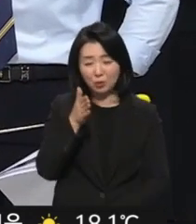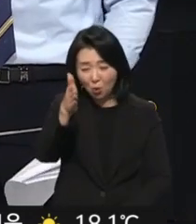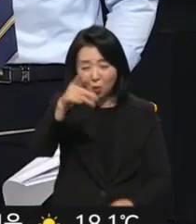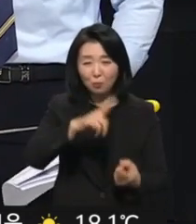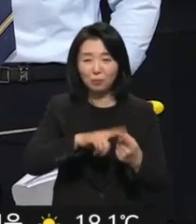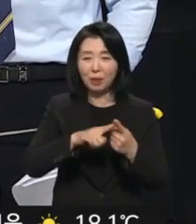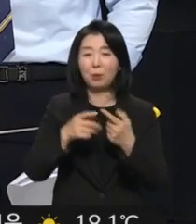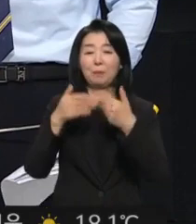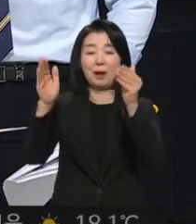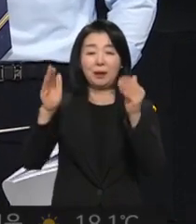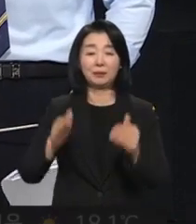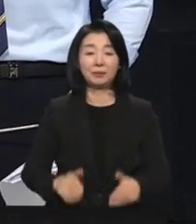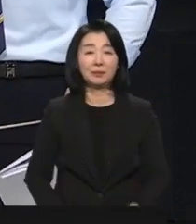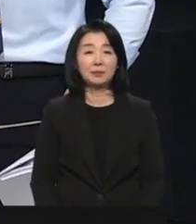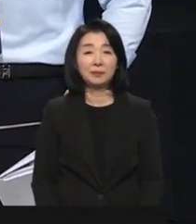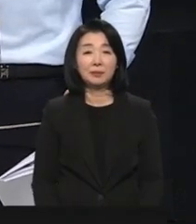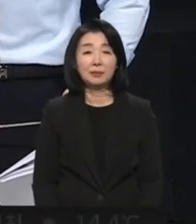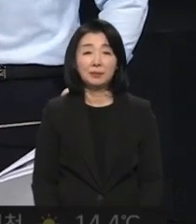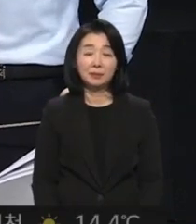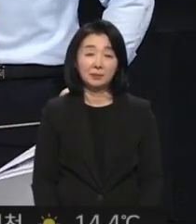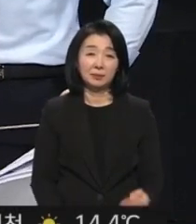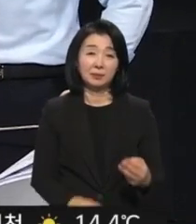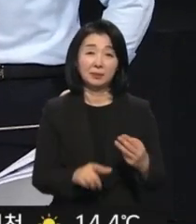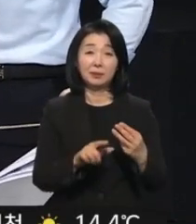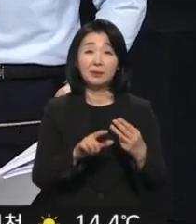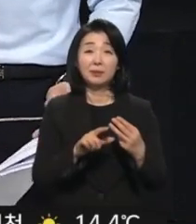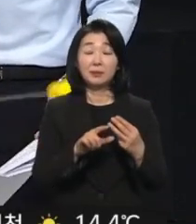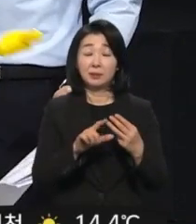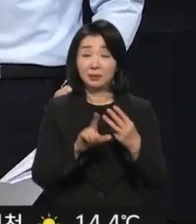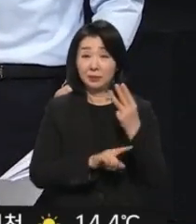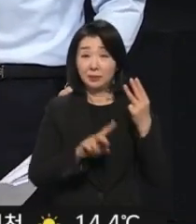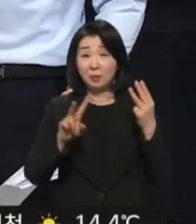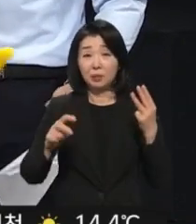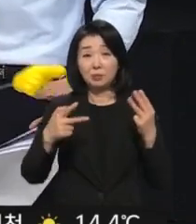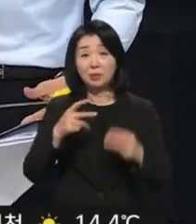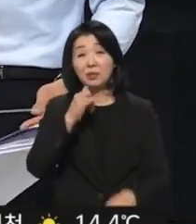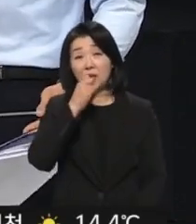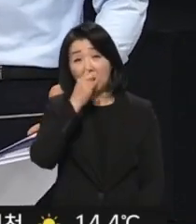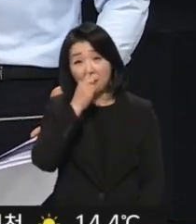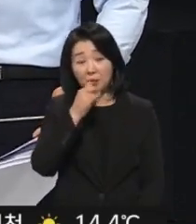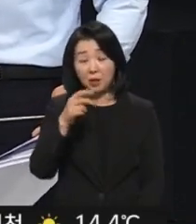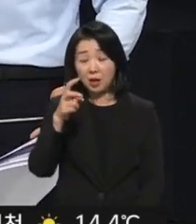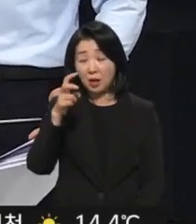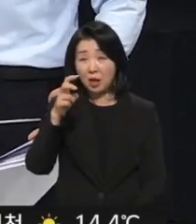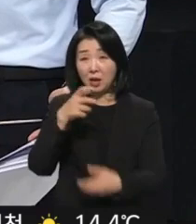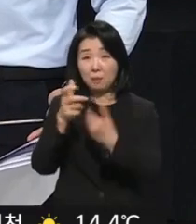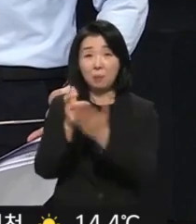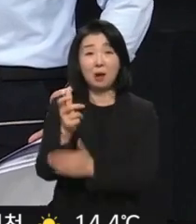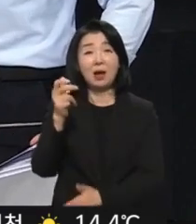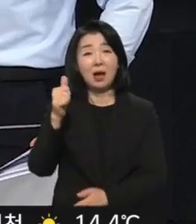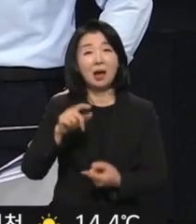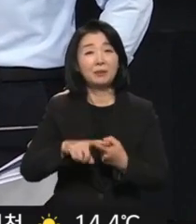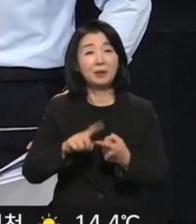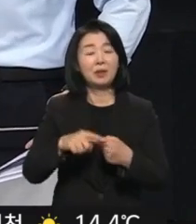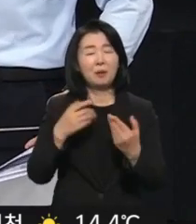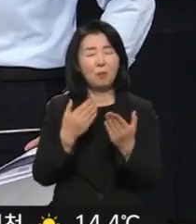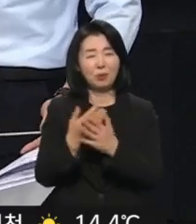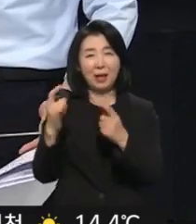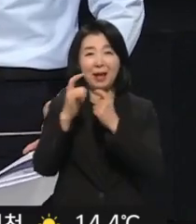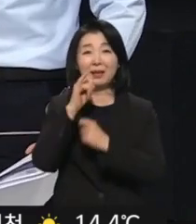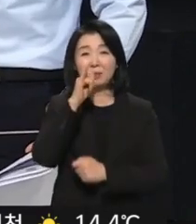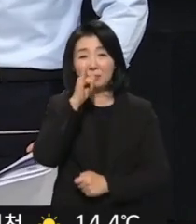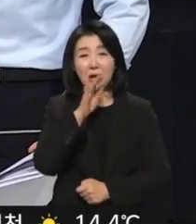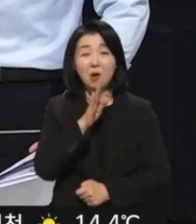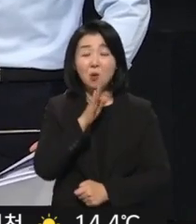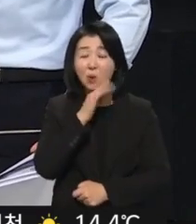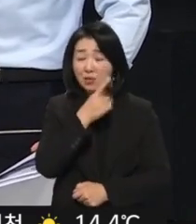승부하는 모습을 보인 건데요. 지난 27일 열린 법사위에서는 이 한동훈 장관을 상대로 서력전을 벌였습니다. 정확한